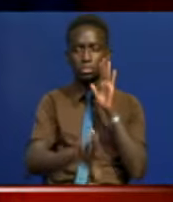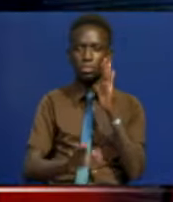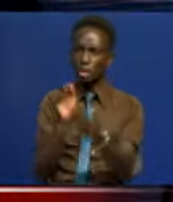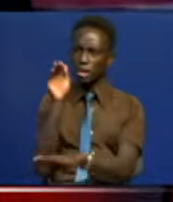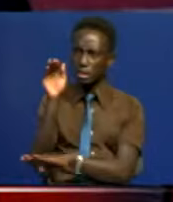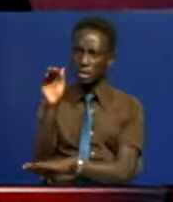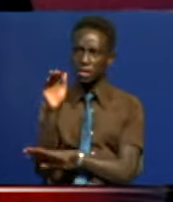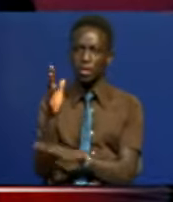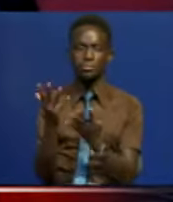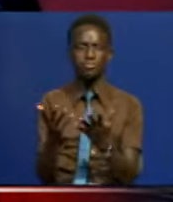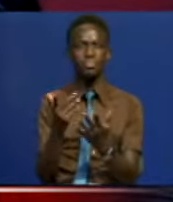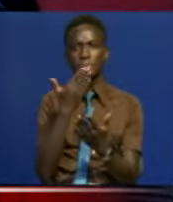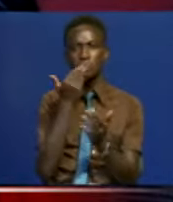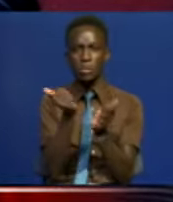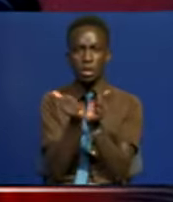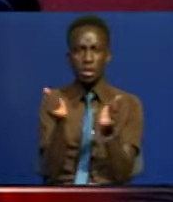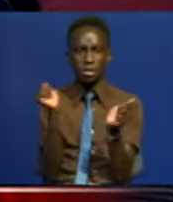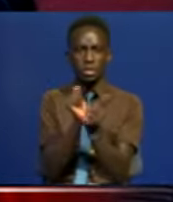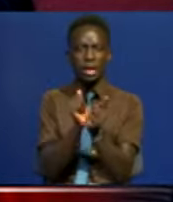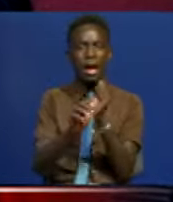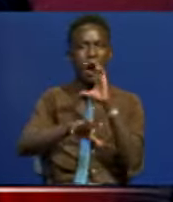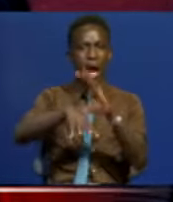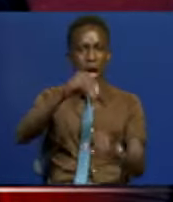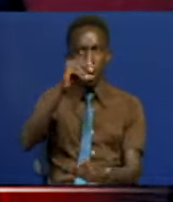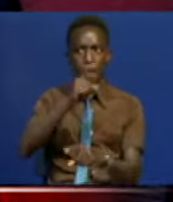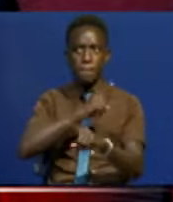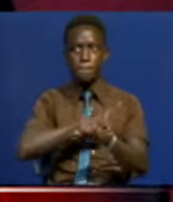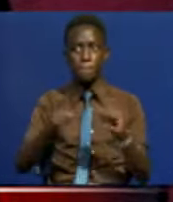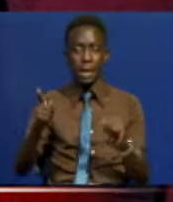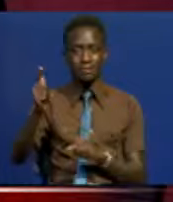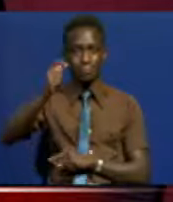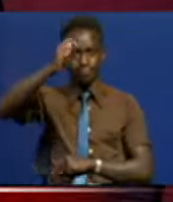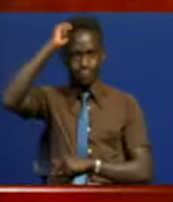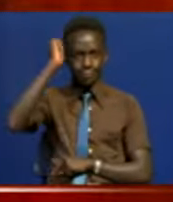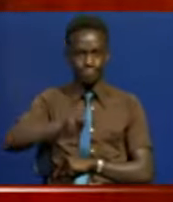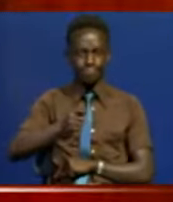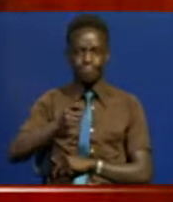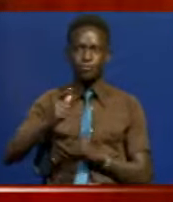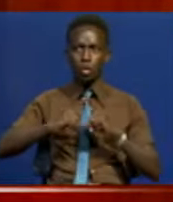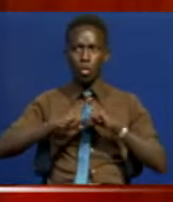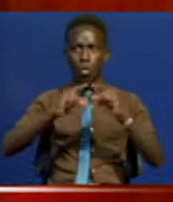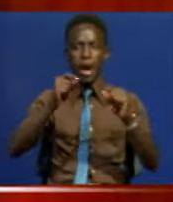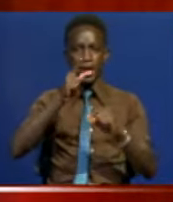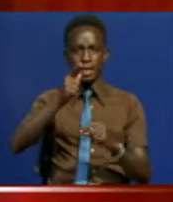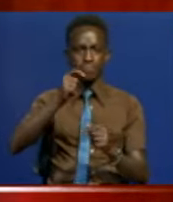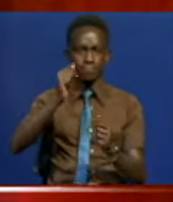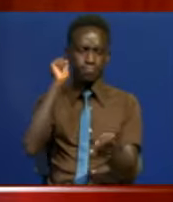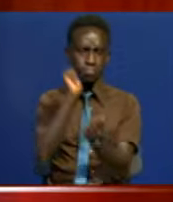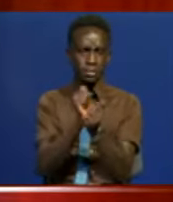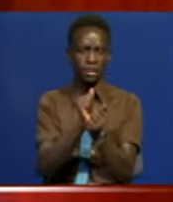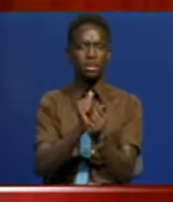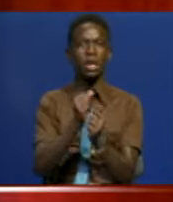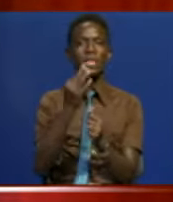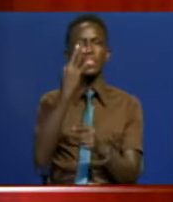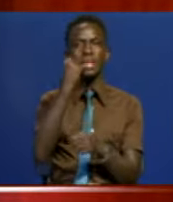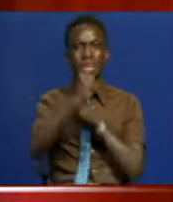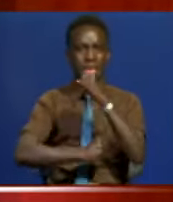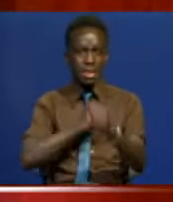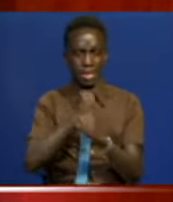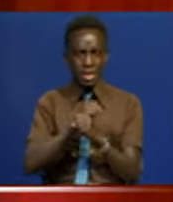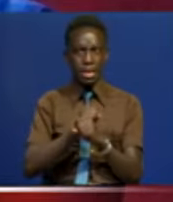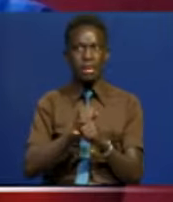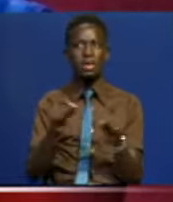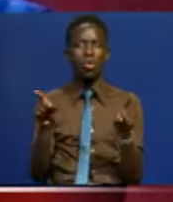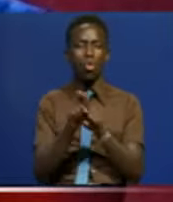kifungo cha nje, lakini hakimu Ben Makehubi alimhukumu kifungo cha miaka 3 pasi na fursa ya kutoa